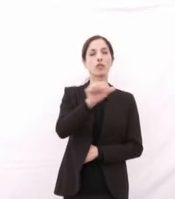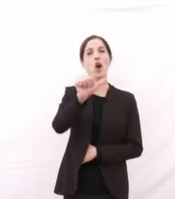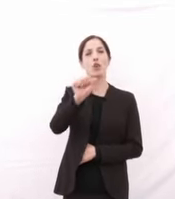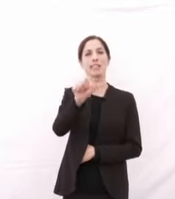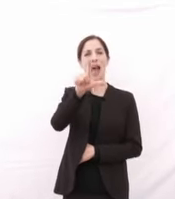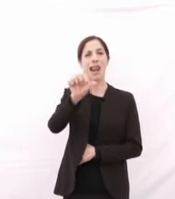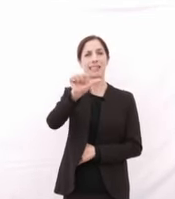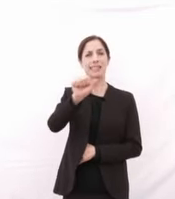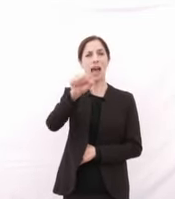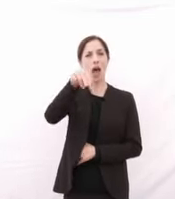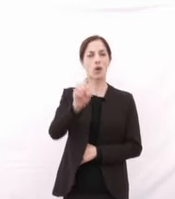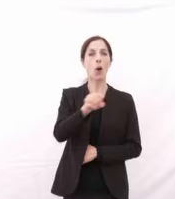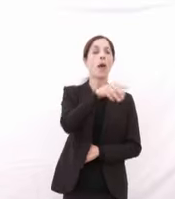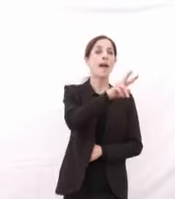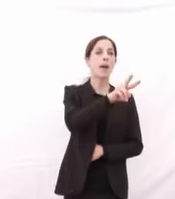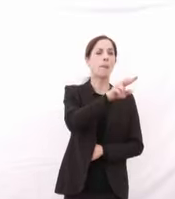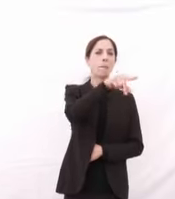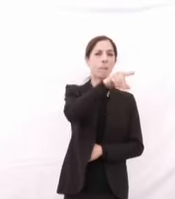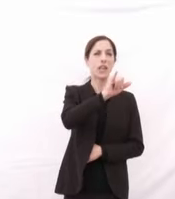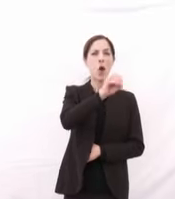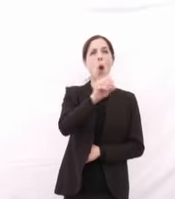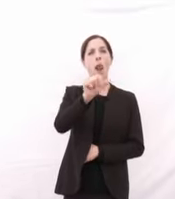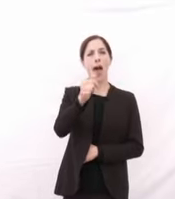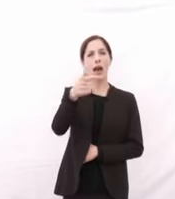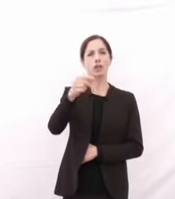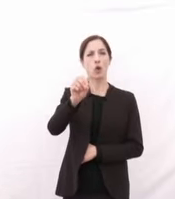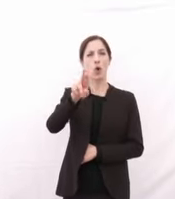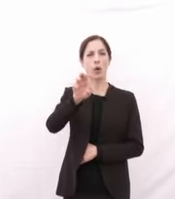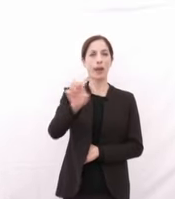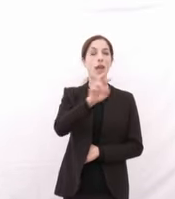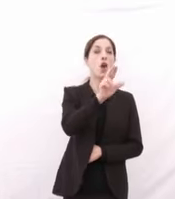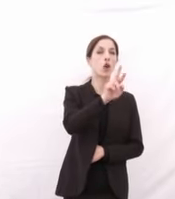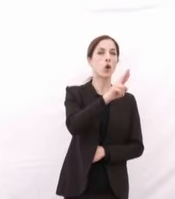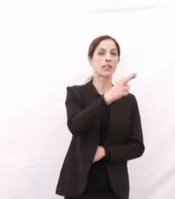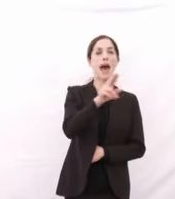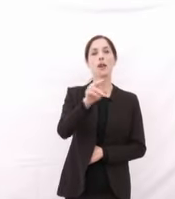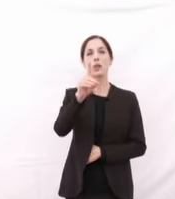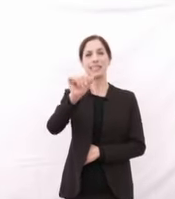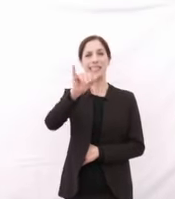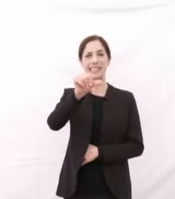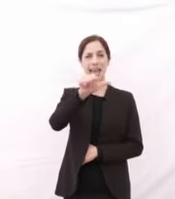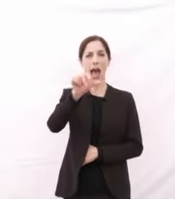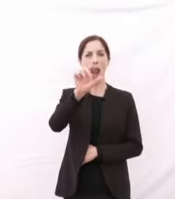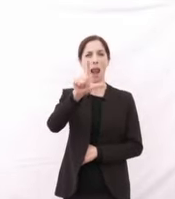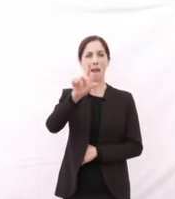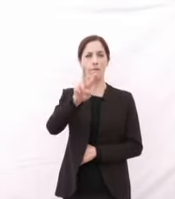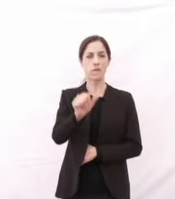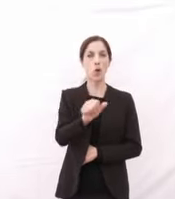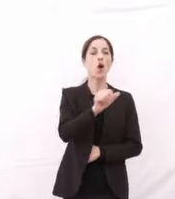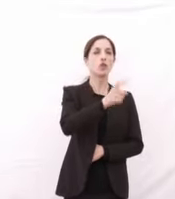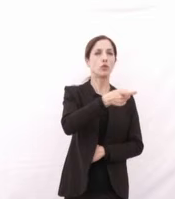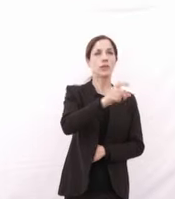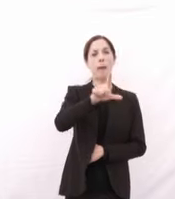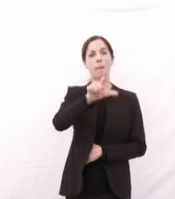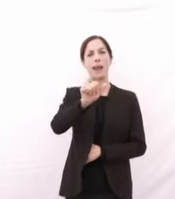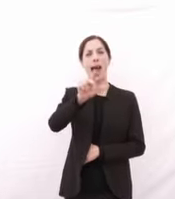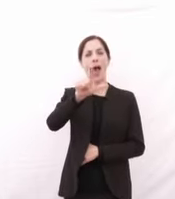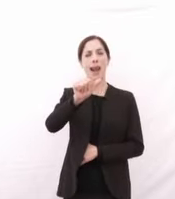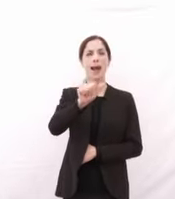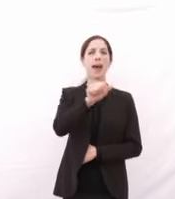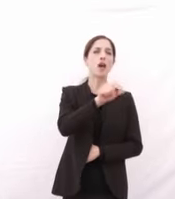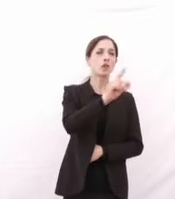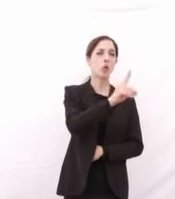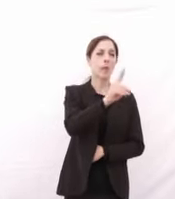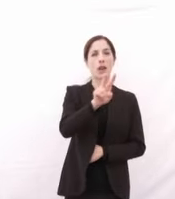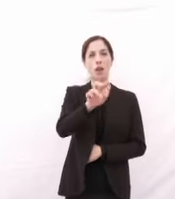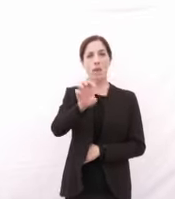Torre. Rosario Di Salvo. Gennaro Musella. Giuseppe Lala. Domenico